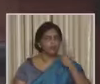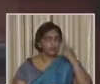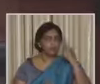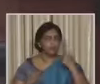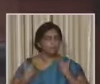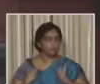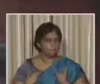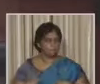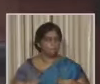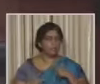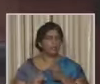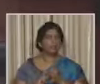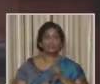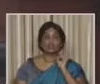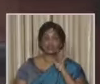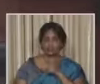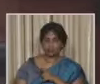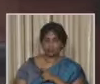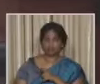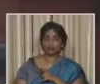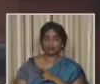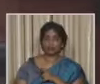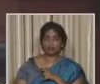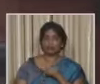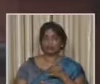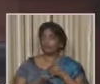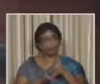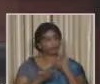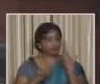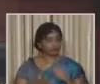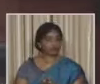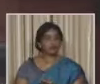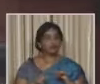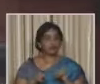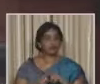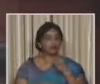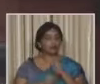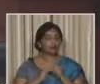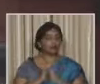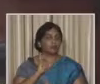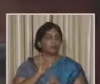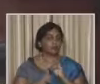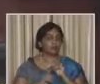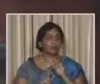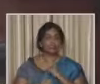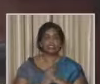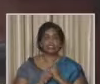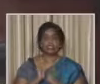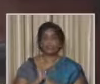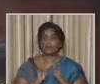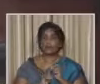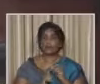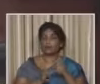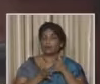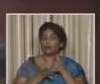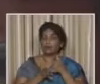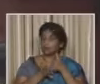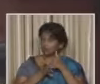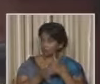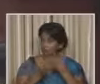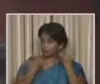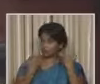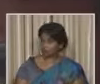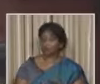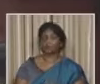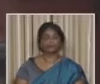தொழில் முயற்சியாளராக செயலாற்றி வந்தார். எனக்கு ஞாபகம் இருக்கிறது, அவருக்கு ஜனாதிபதி மகிந்த ராஜபக்ச விருது ஒன்றை வழங்கியிருந்தார். அதை போலவே